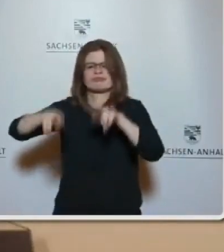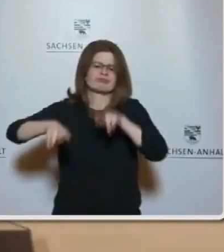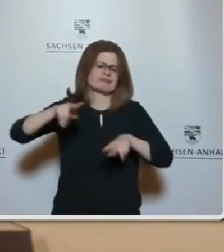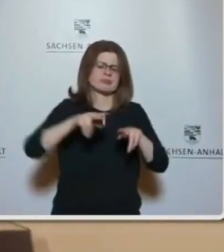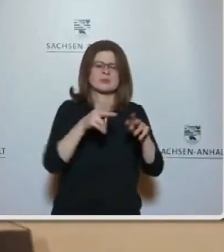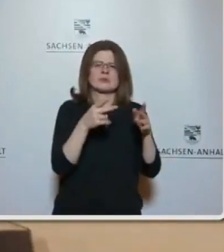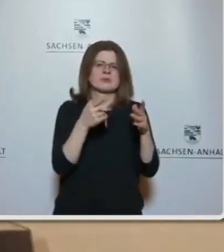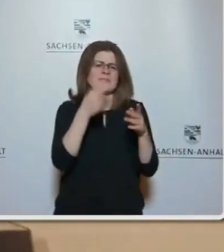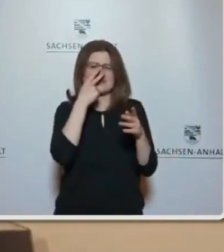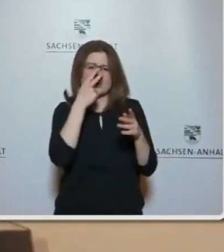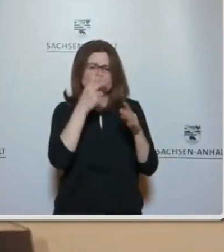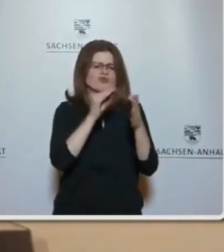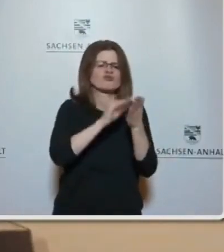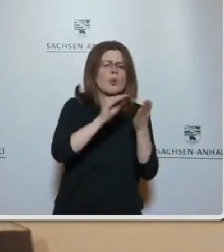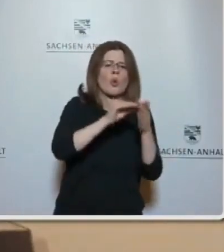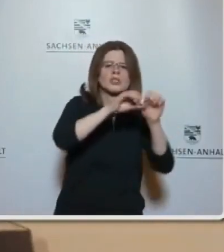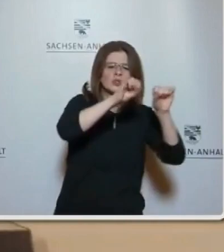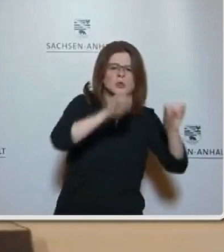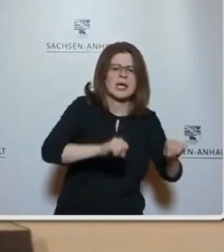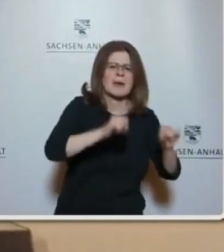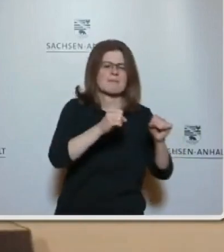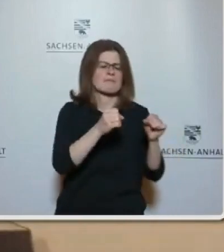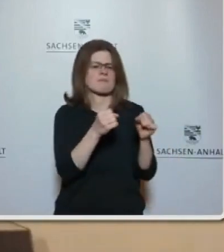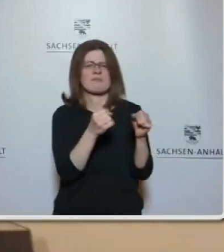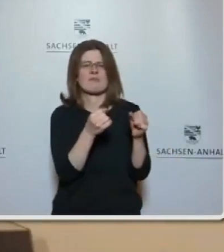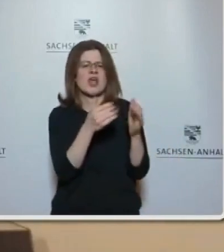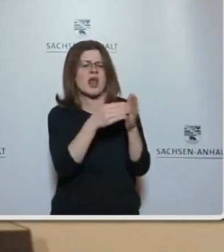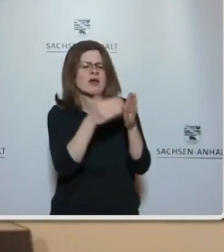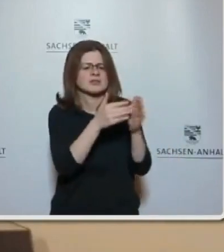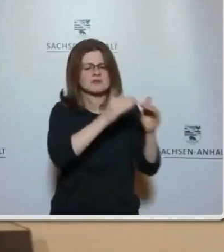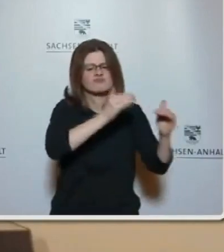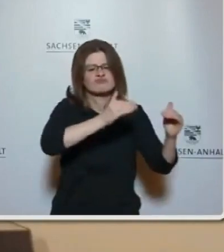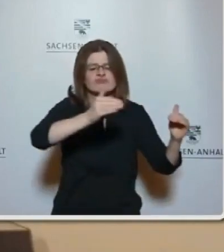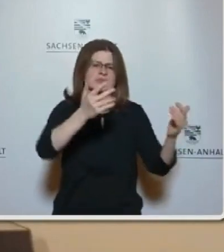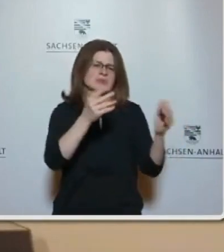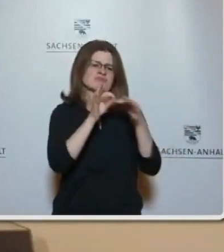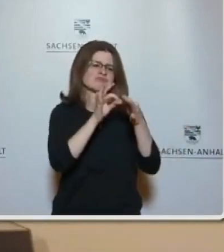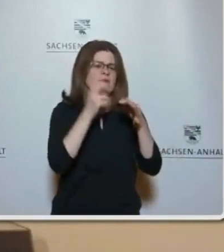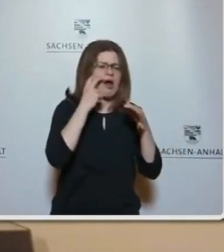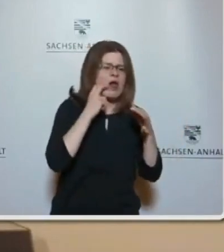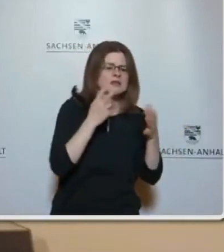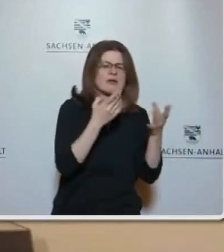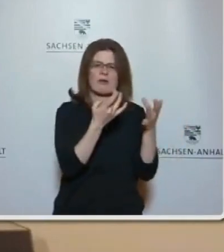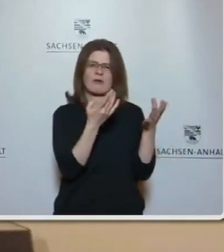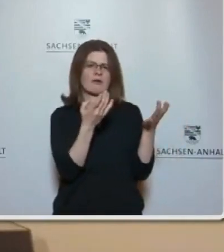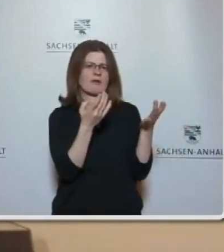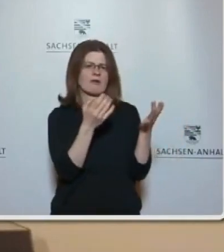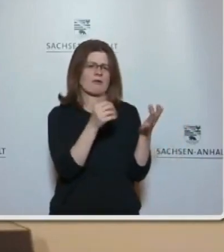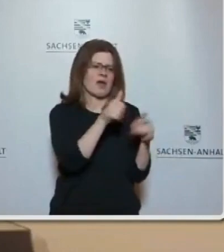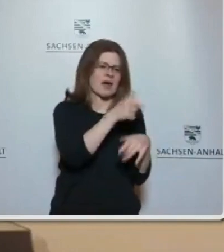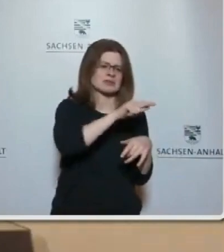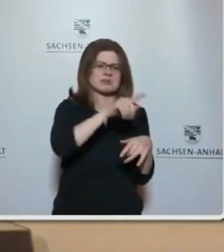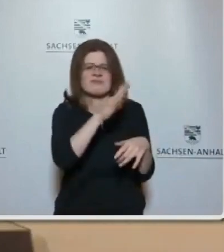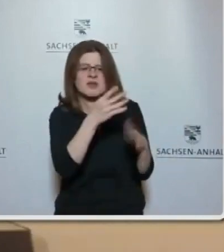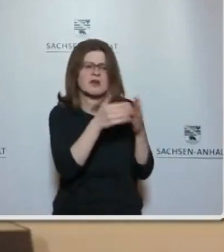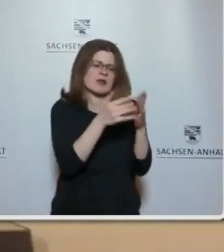und Schulsysteme man hat, welche Jahrgänge sich sozusagen auf welche Altersgruppe dann auch kaprizieren.